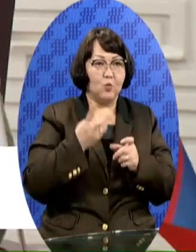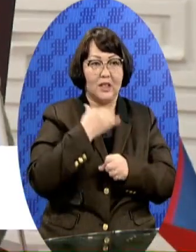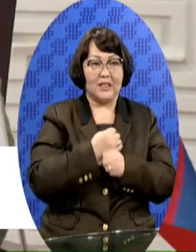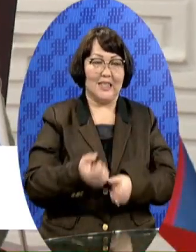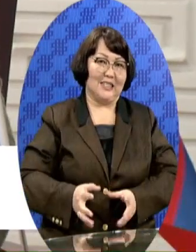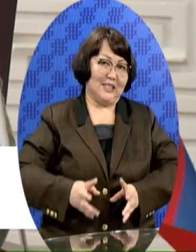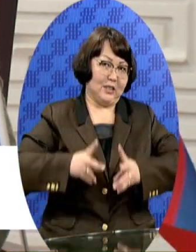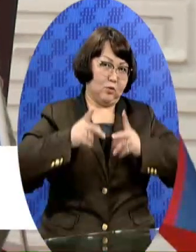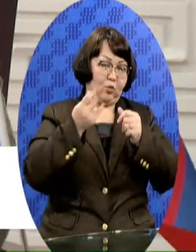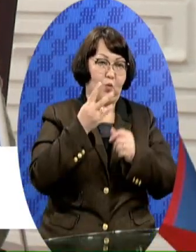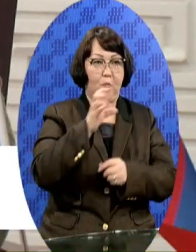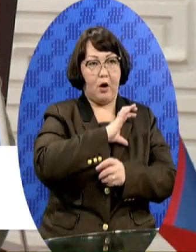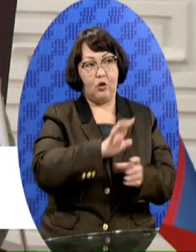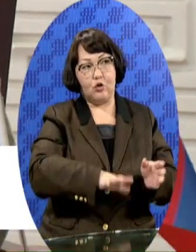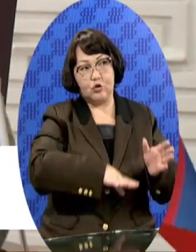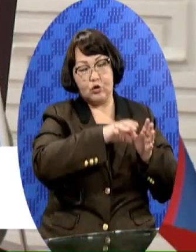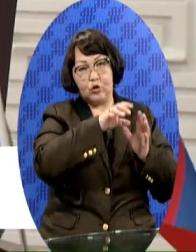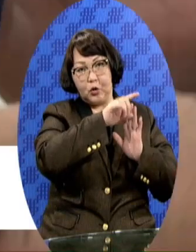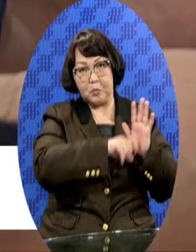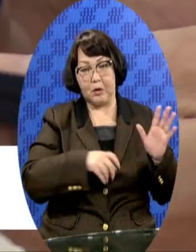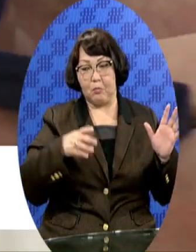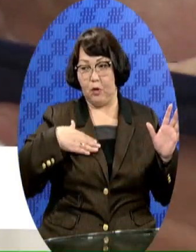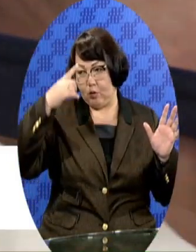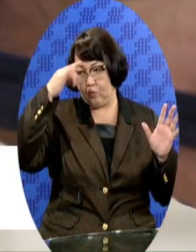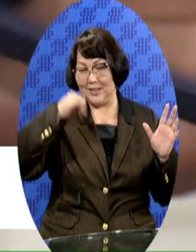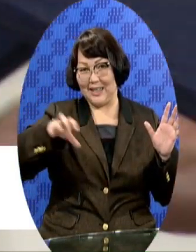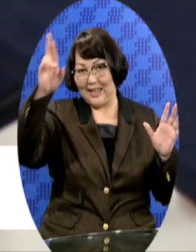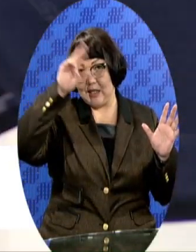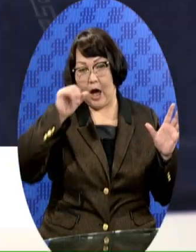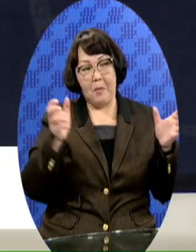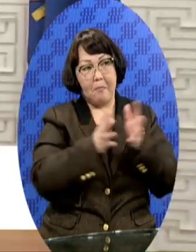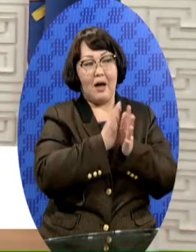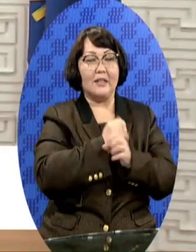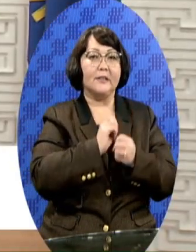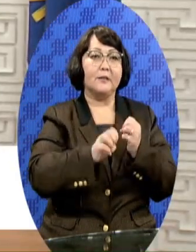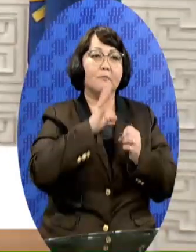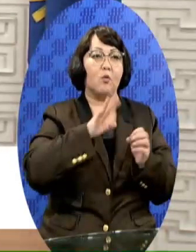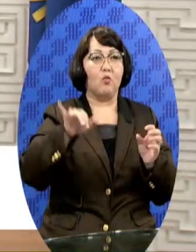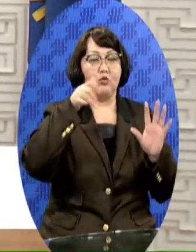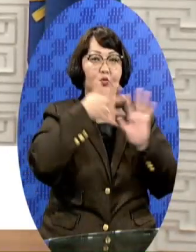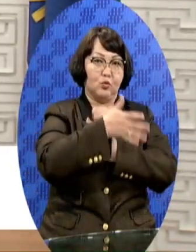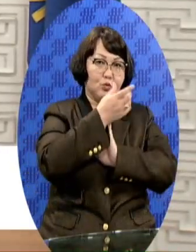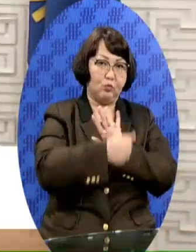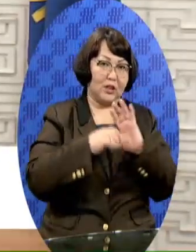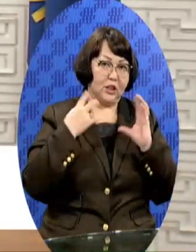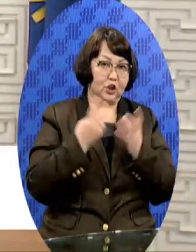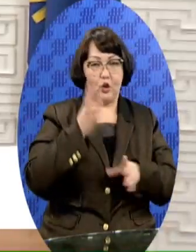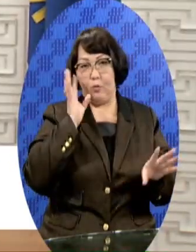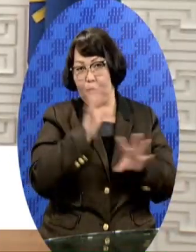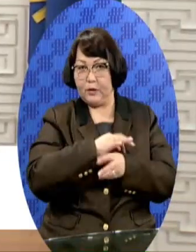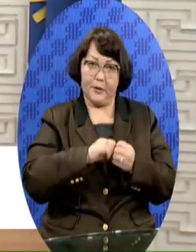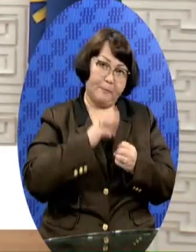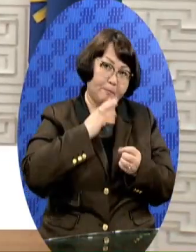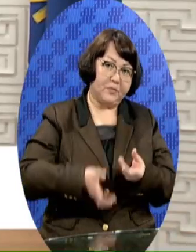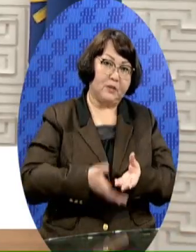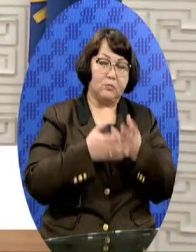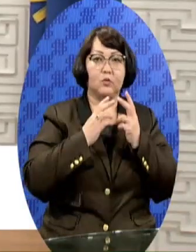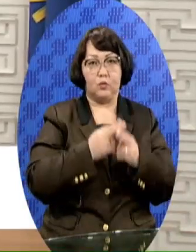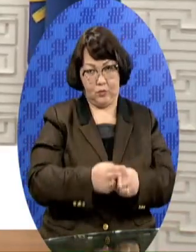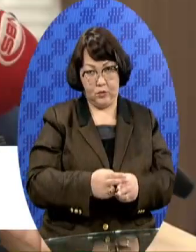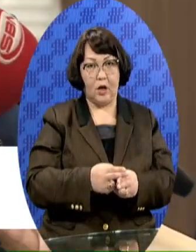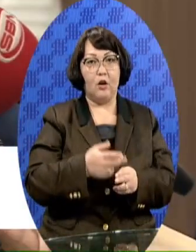хөтөлбөртэй сангийн яам хамтран ажиллах юм а. Ингэхдээ улсын төсөв санхүүгийн нэгдсэн тогтолцоог бүрдүүлэхэд дэмжлэг туслалцаа голчлон авах юм